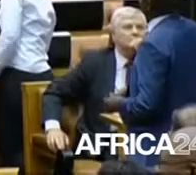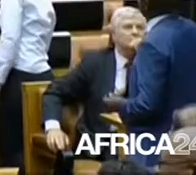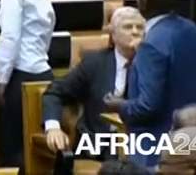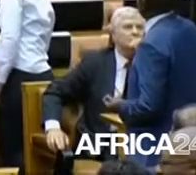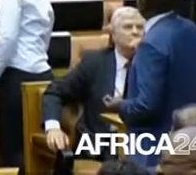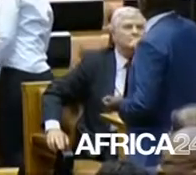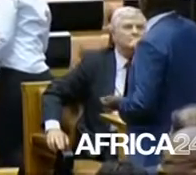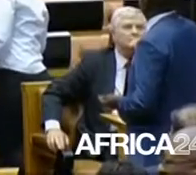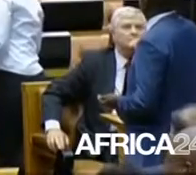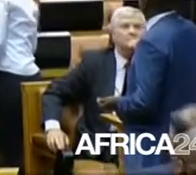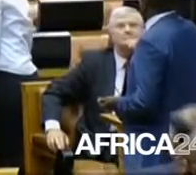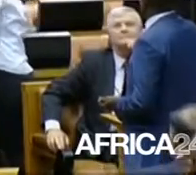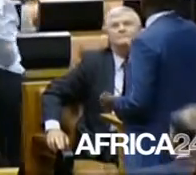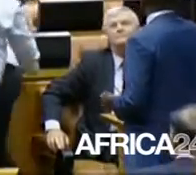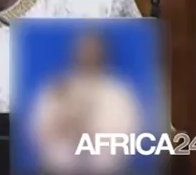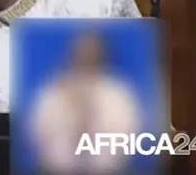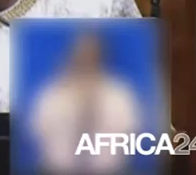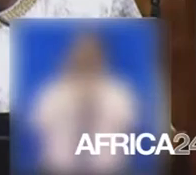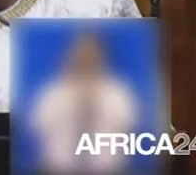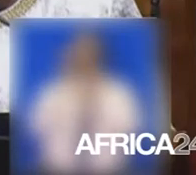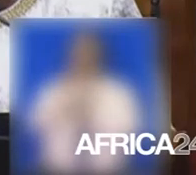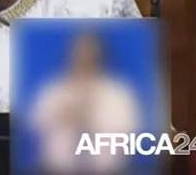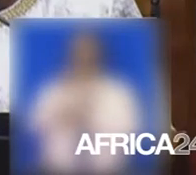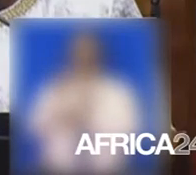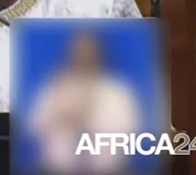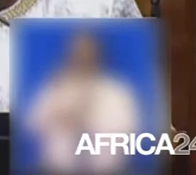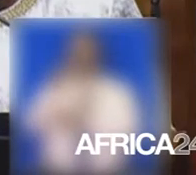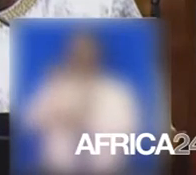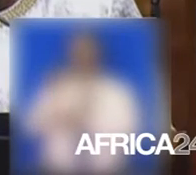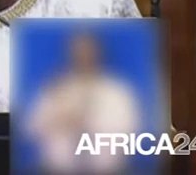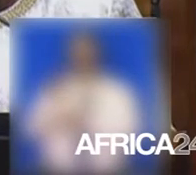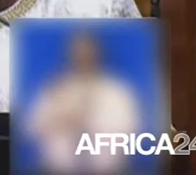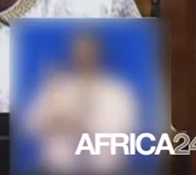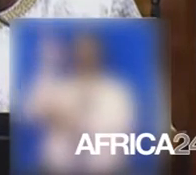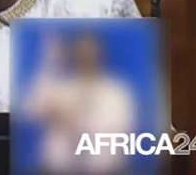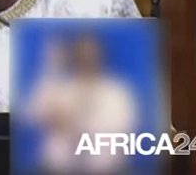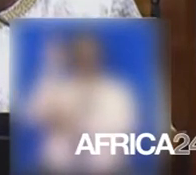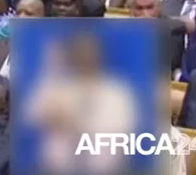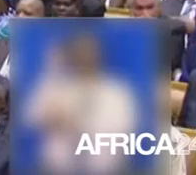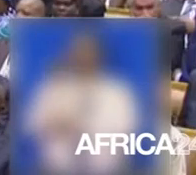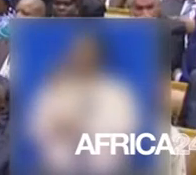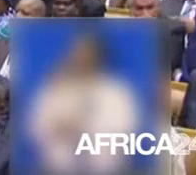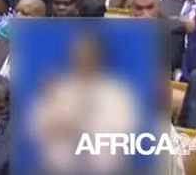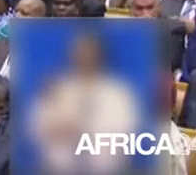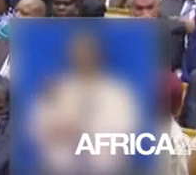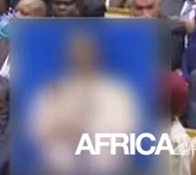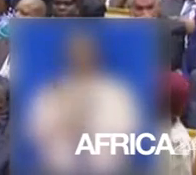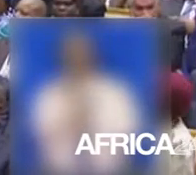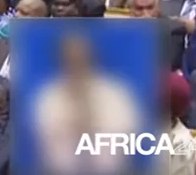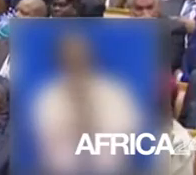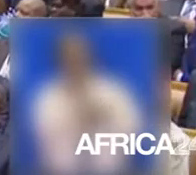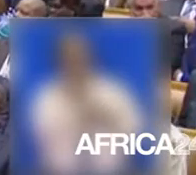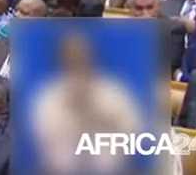président Jacob Zuma a pu commencer son discours. Le président y aborde de nombreuses thématiques, y compris celle de la réforme agraire et de la diversité